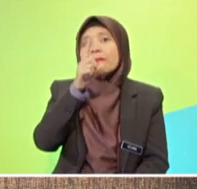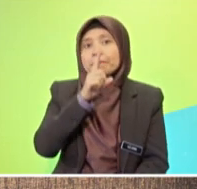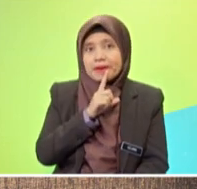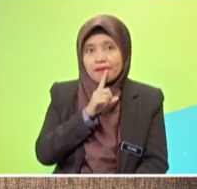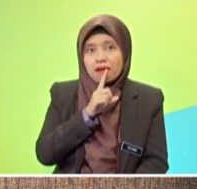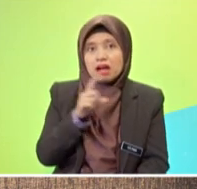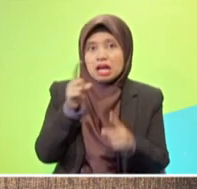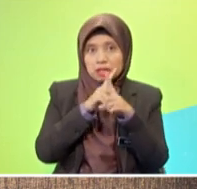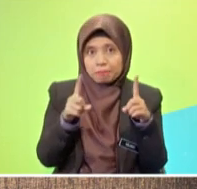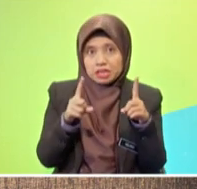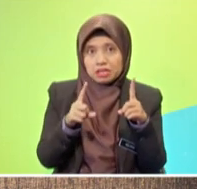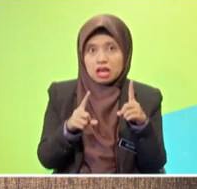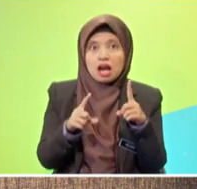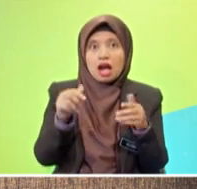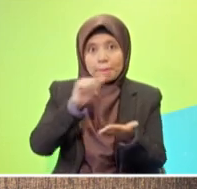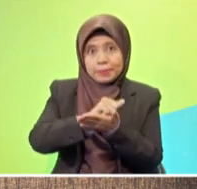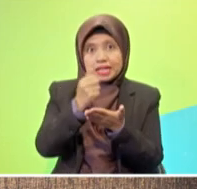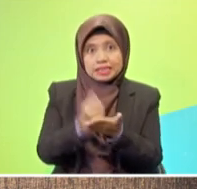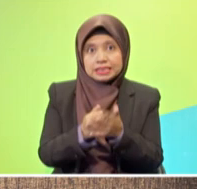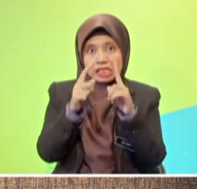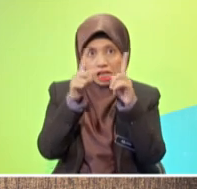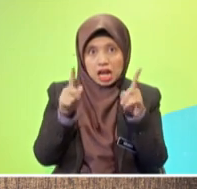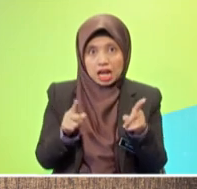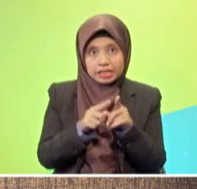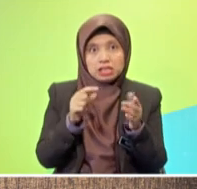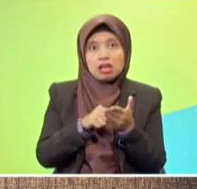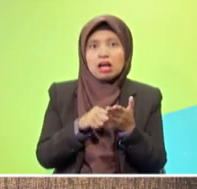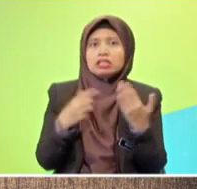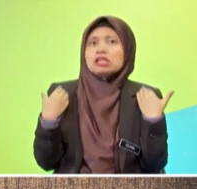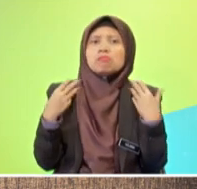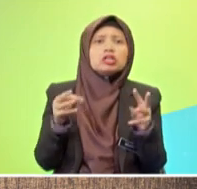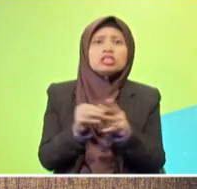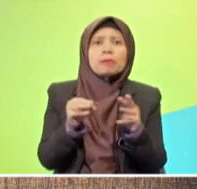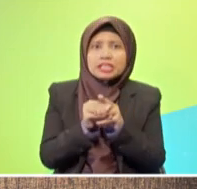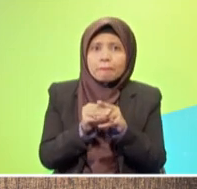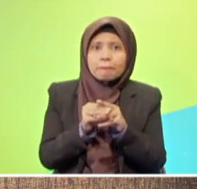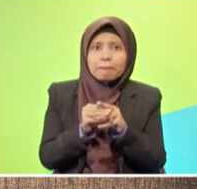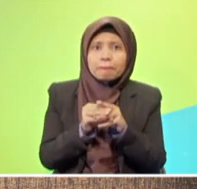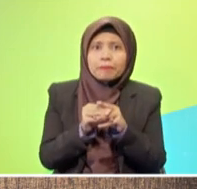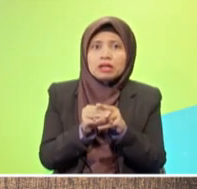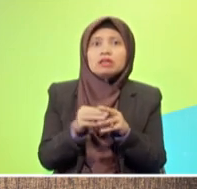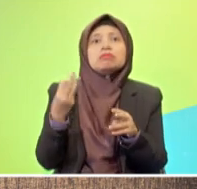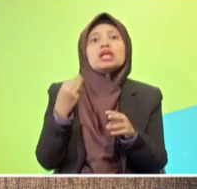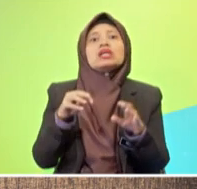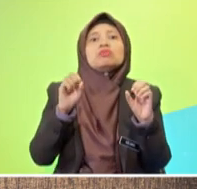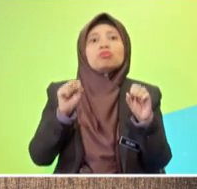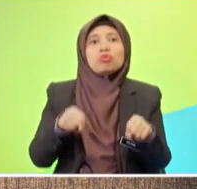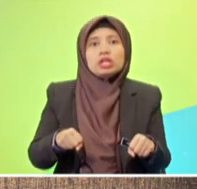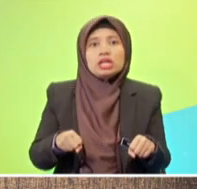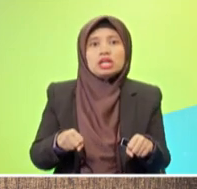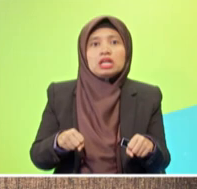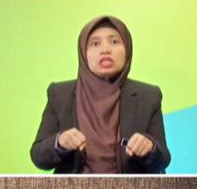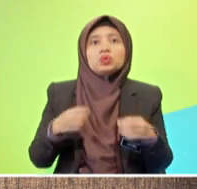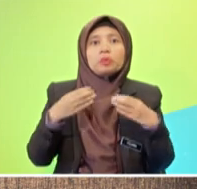sebenarnya aplikasi Kak nih ada berbagai kalau dalam pembelajaran abad ke-21 mereka boleh jika